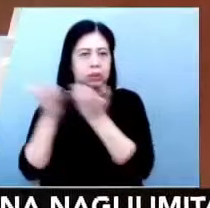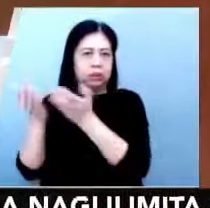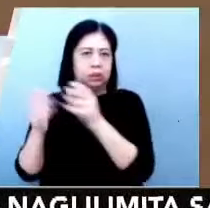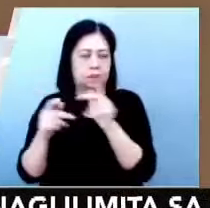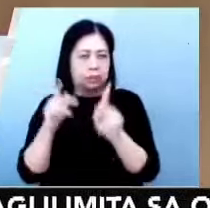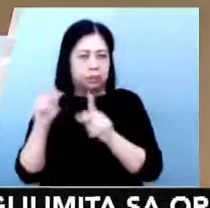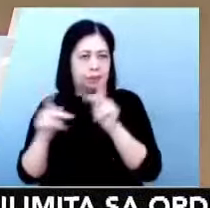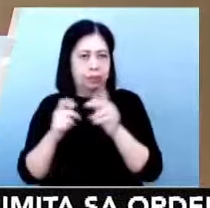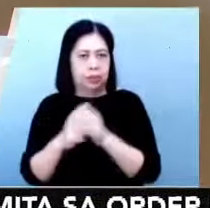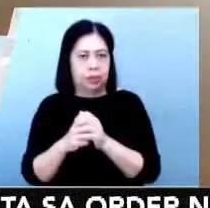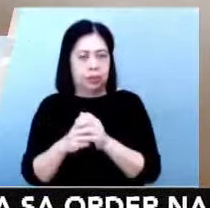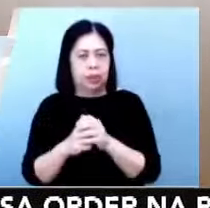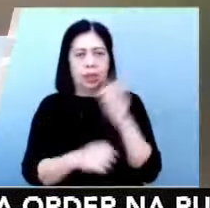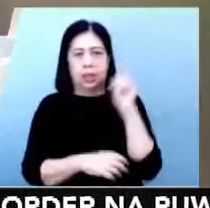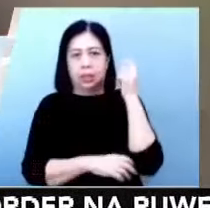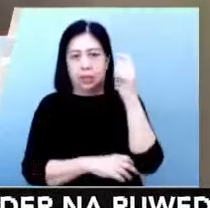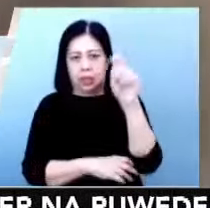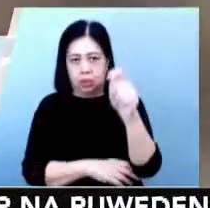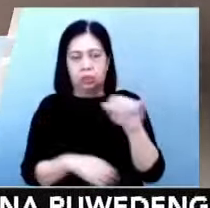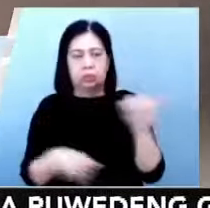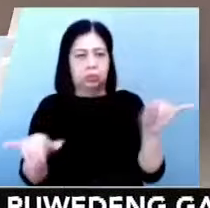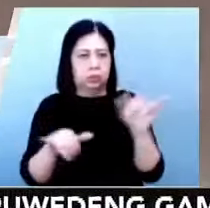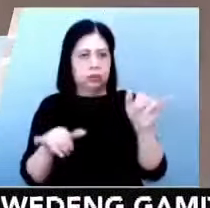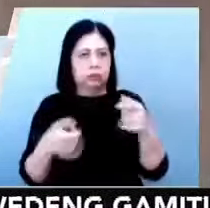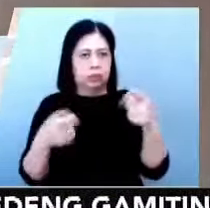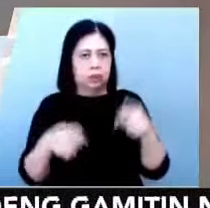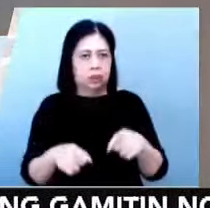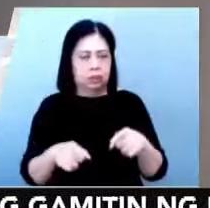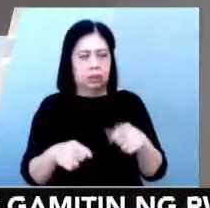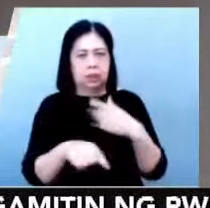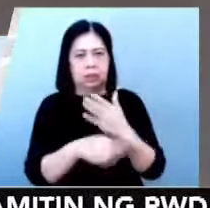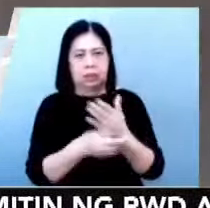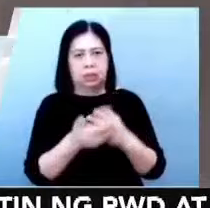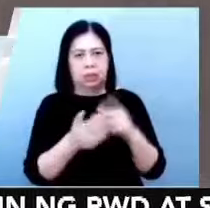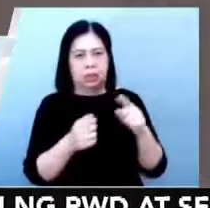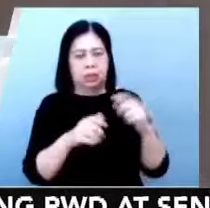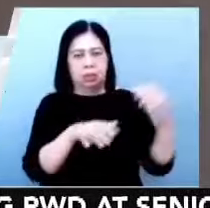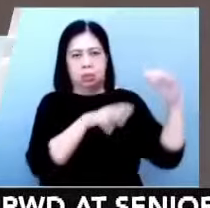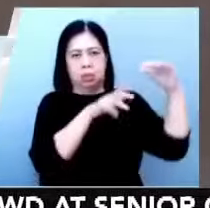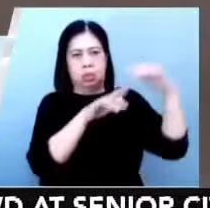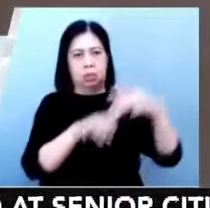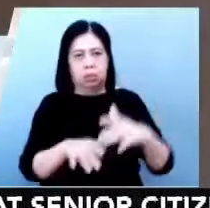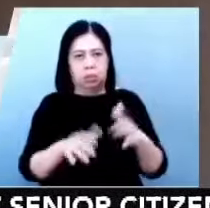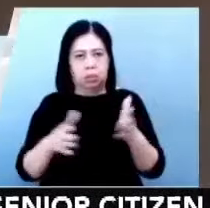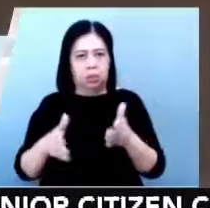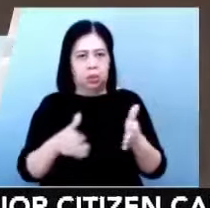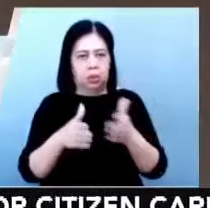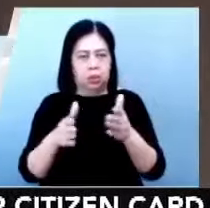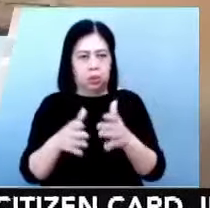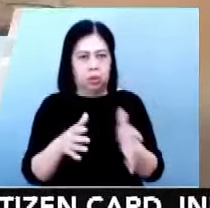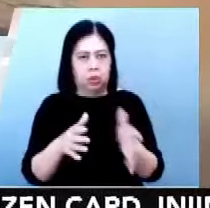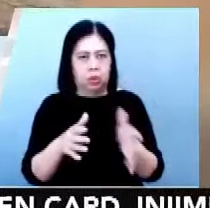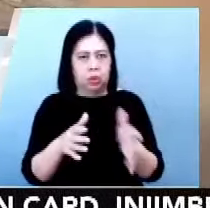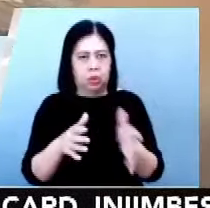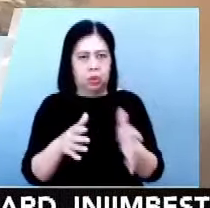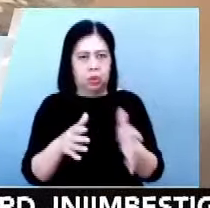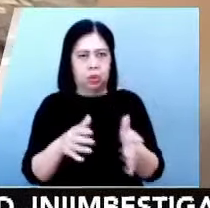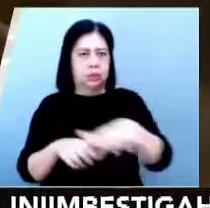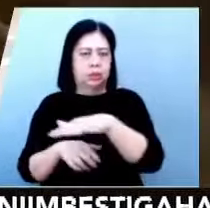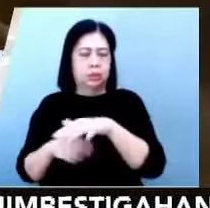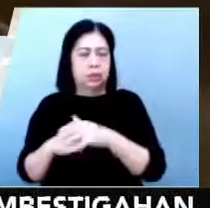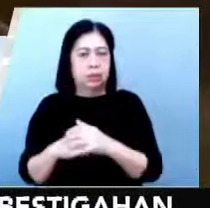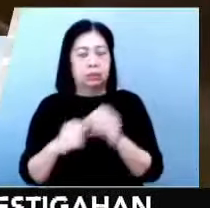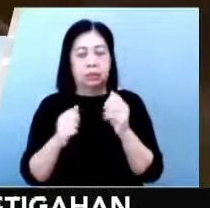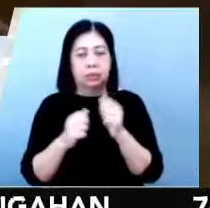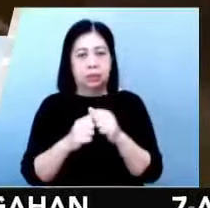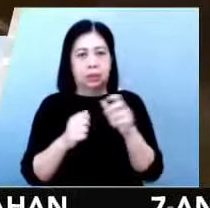Tagum City sa Davao del Norte. Gumuho pa ang bahagi ng main road sa barangay Pandapan, nadaanan pa downtown area. Pati na ang bahagi ng